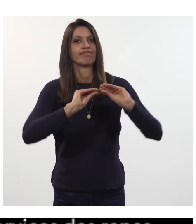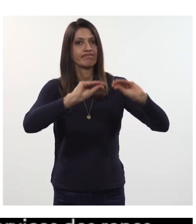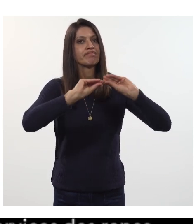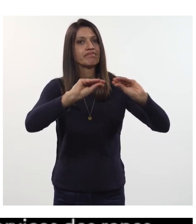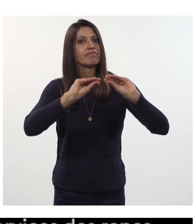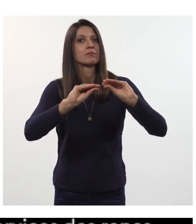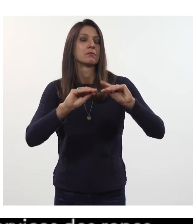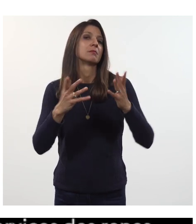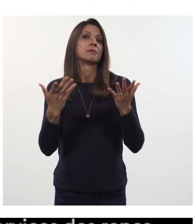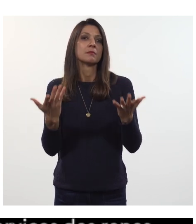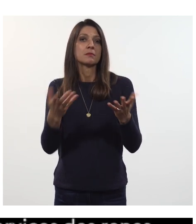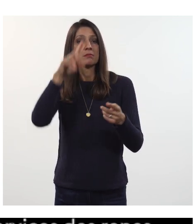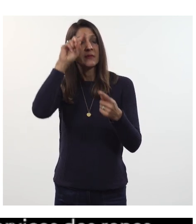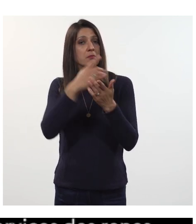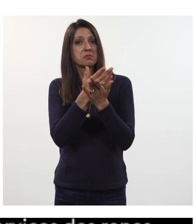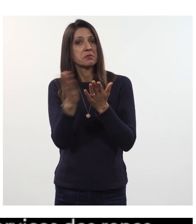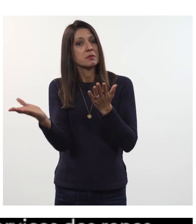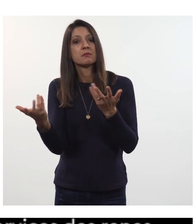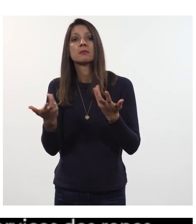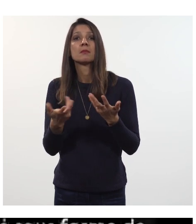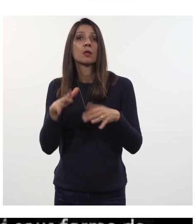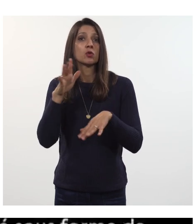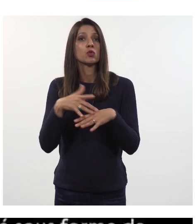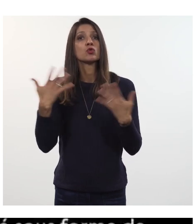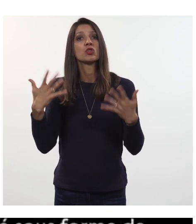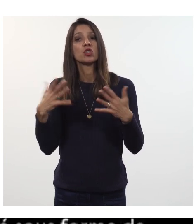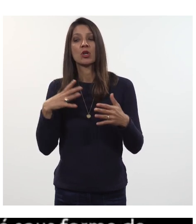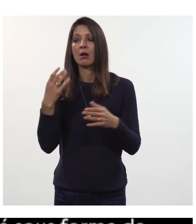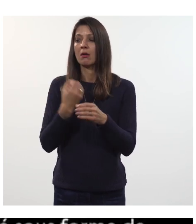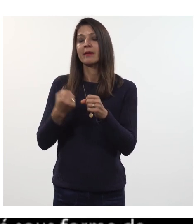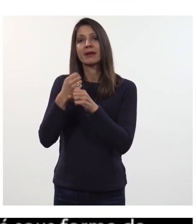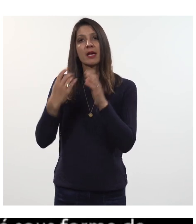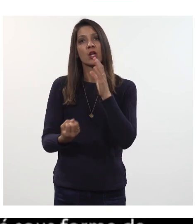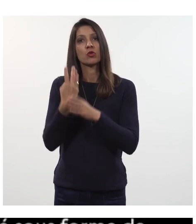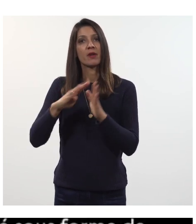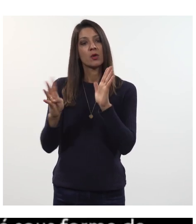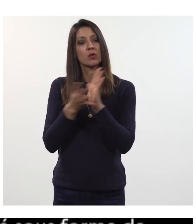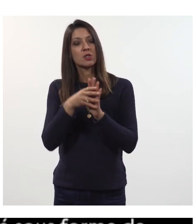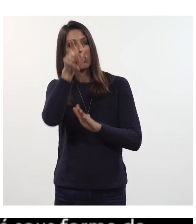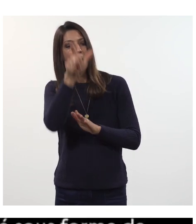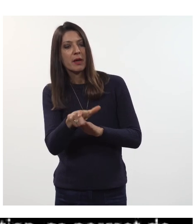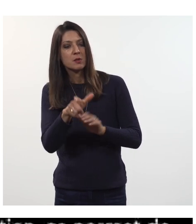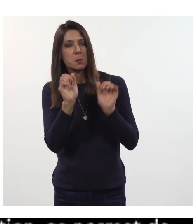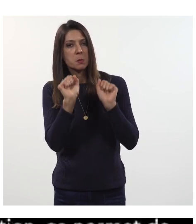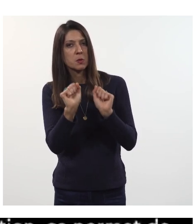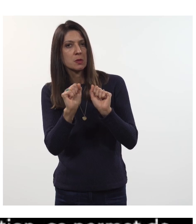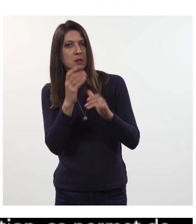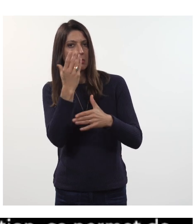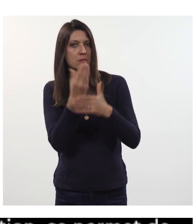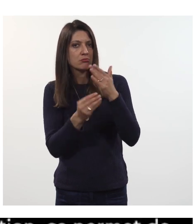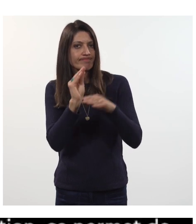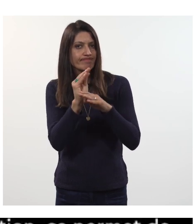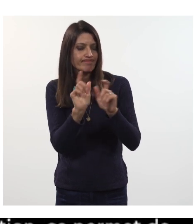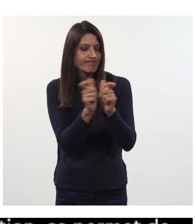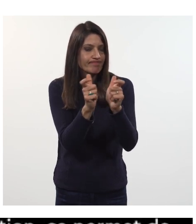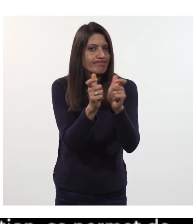professionnels. On l'a fait notamment quand il y a eu les nouveaux critères de repérage de la dénutrition. Ça a permis de sensibiliser sur